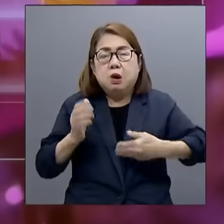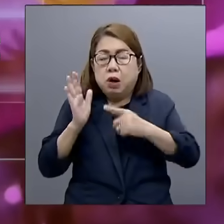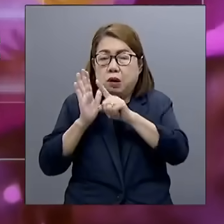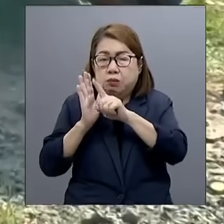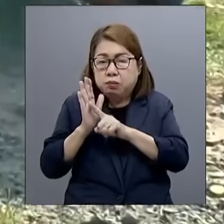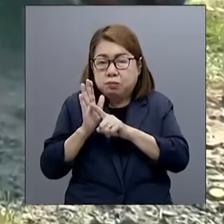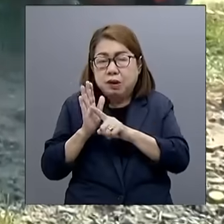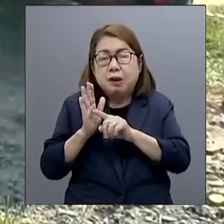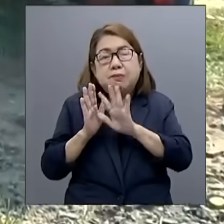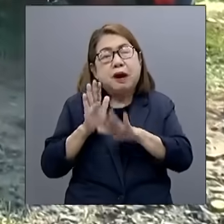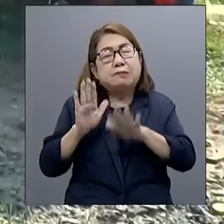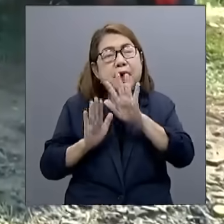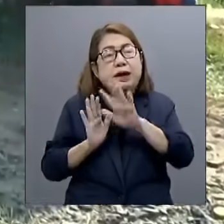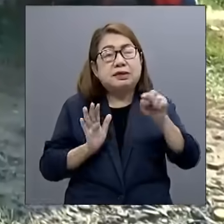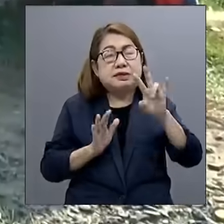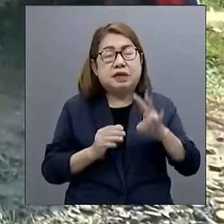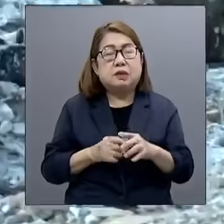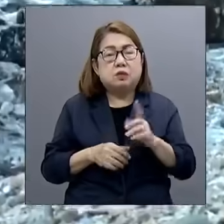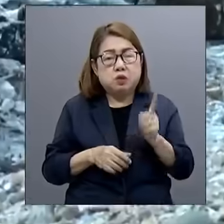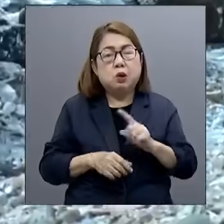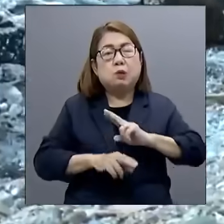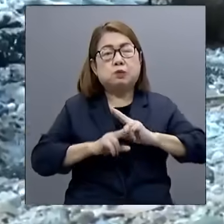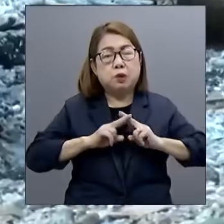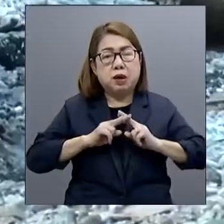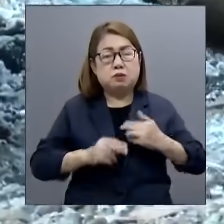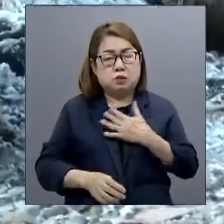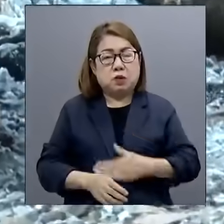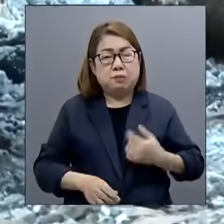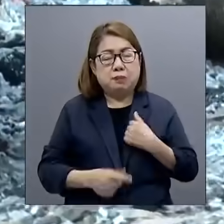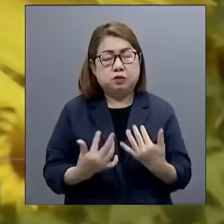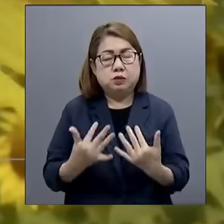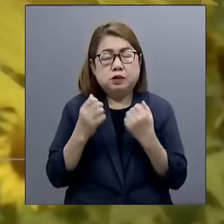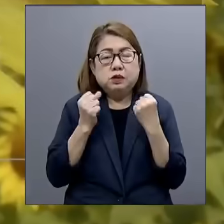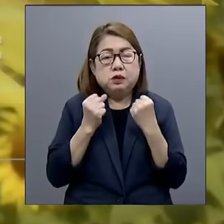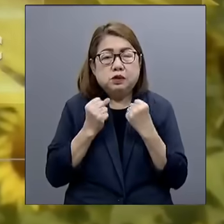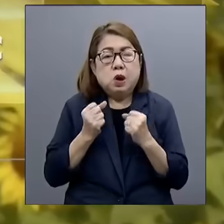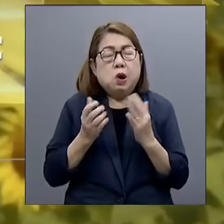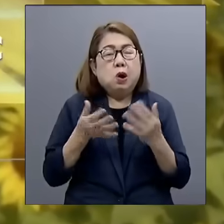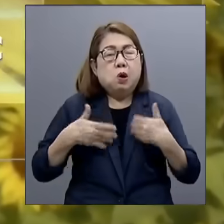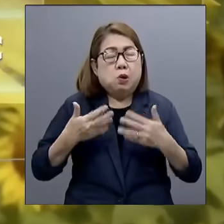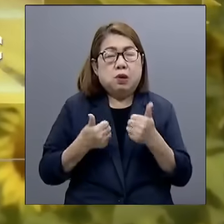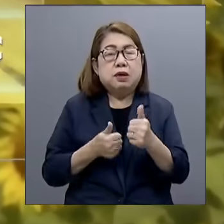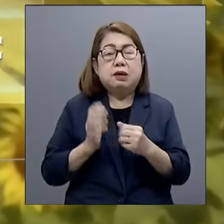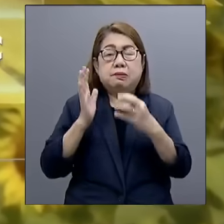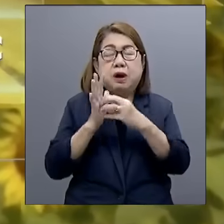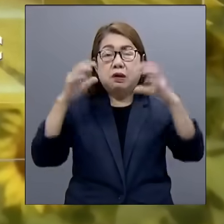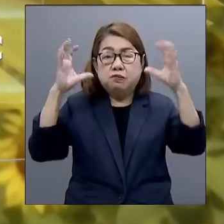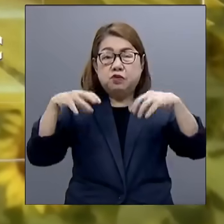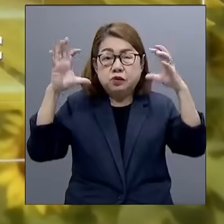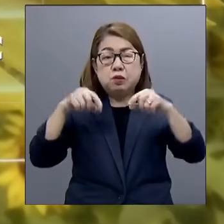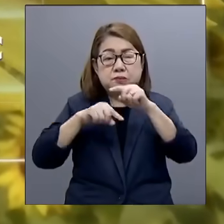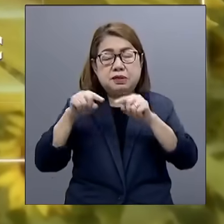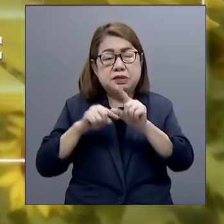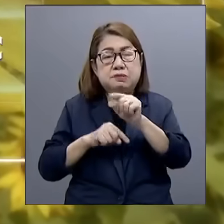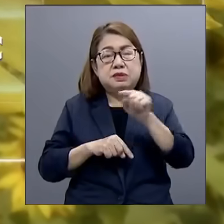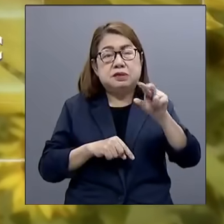5-7 องศาขอให้เกษตรกรดูแลสุขภาพให้ความอบอุ่นแก่ตนเองอย่างเพียงพอภาคกลางมีฝนฟ้าคะนอง 20-30% ของพื้